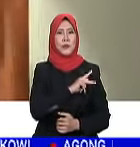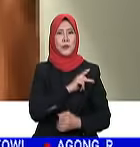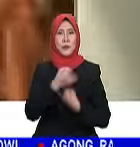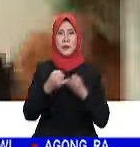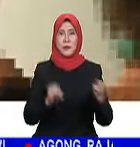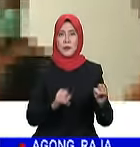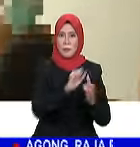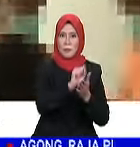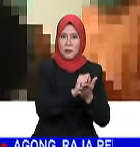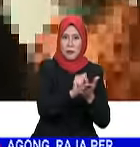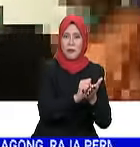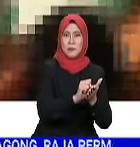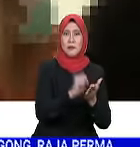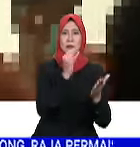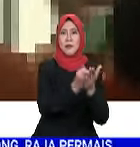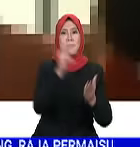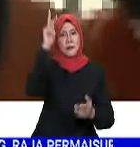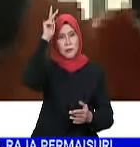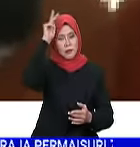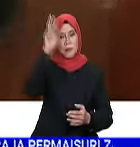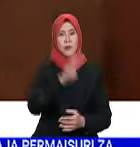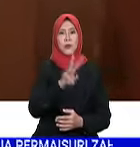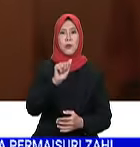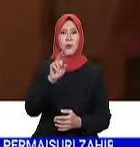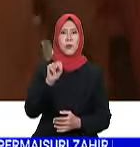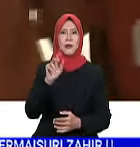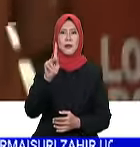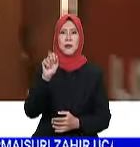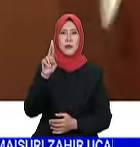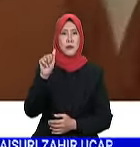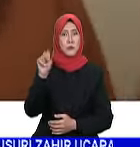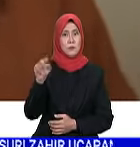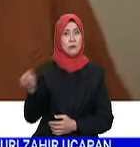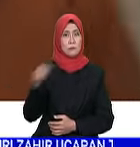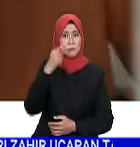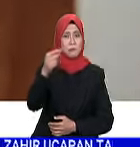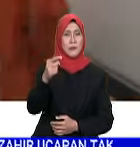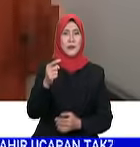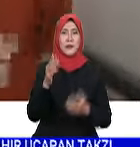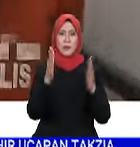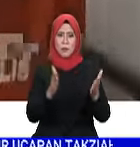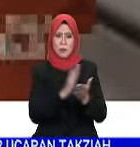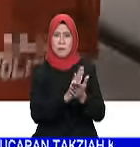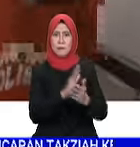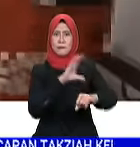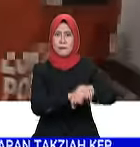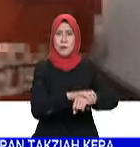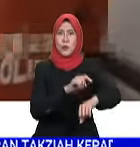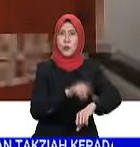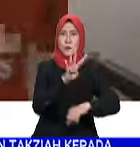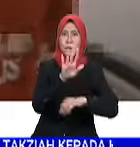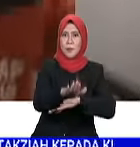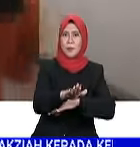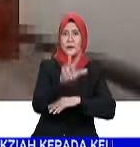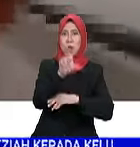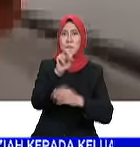Jabatan Siasatan Jenayah Kelantan ACP Wan Khairuddin Wan Idris ketika dihubungi berkata, suspek ditahan pada pukul 4 petang